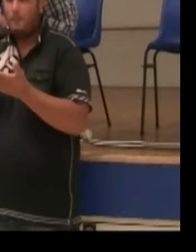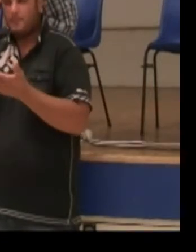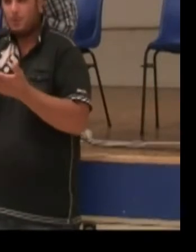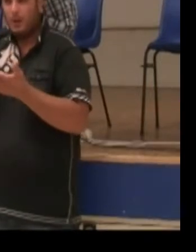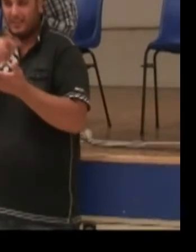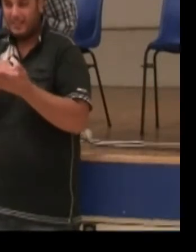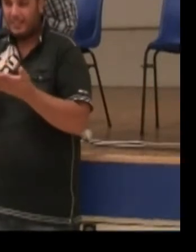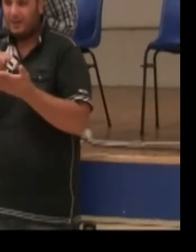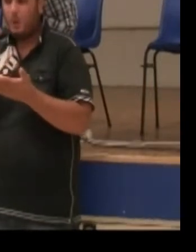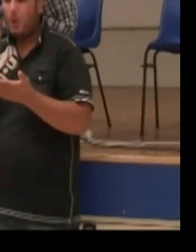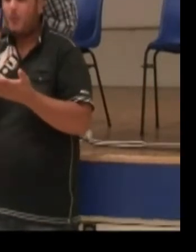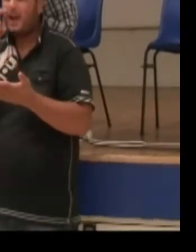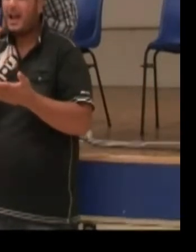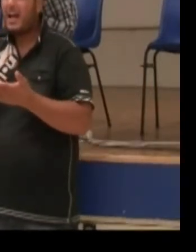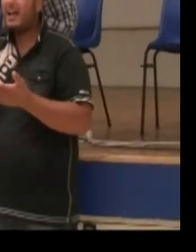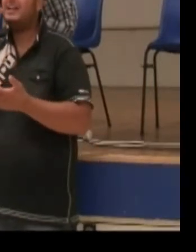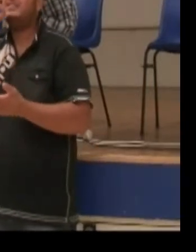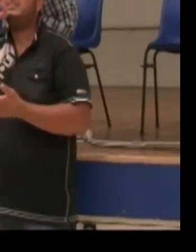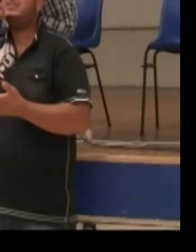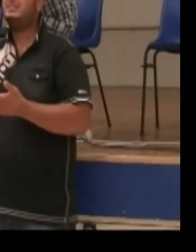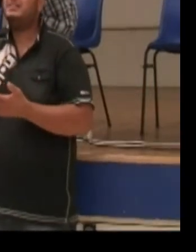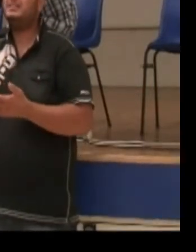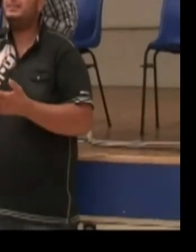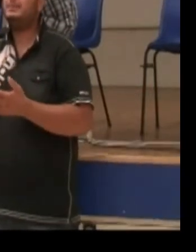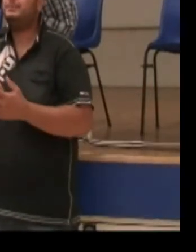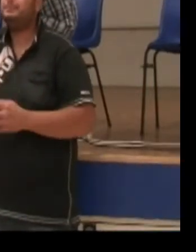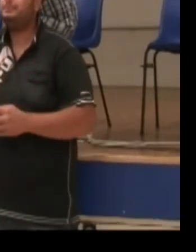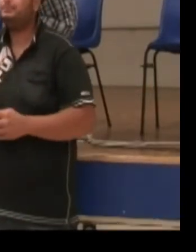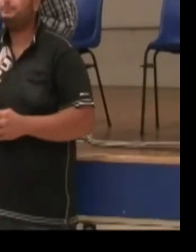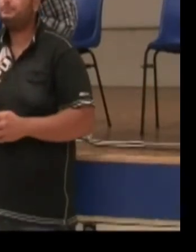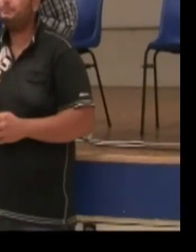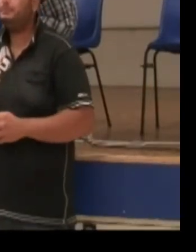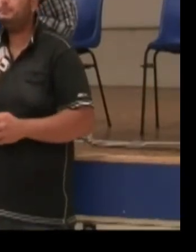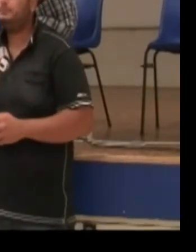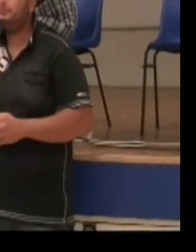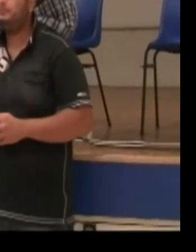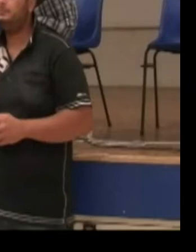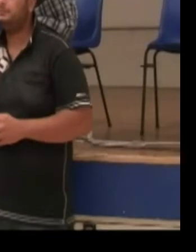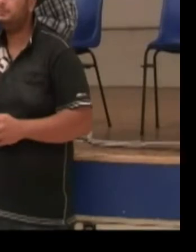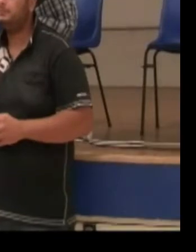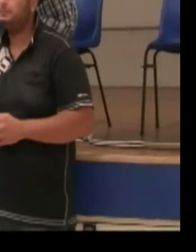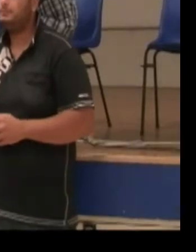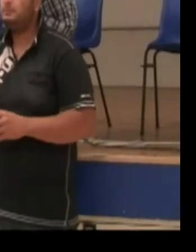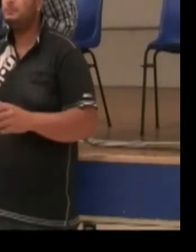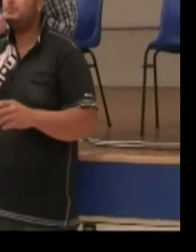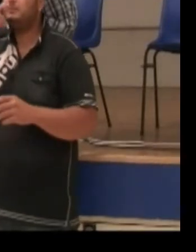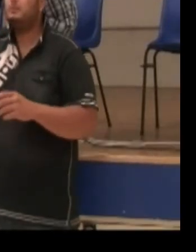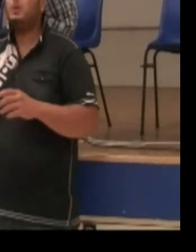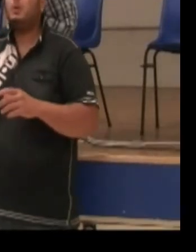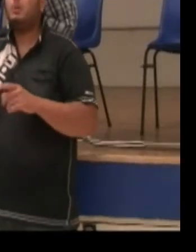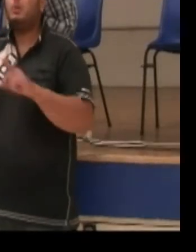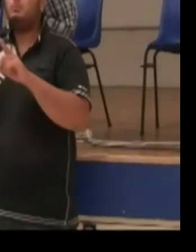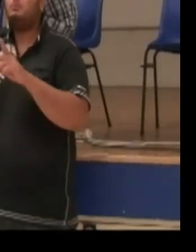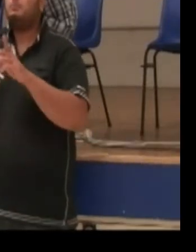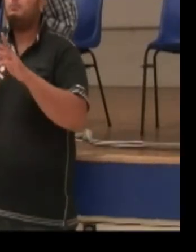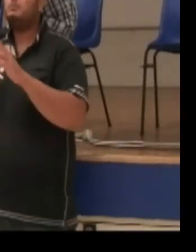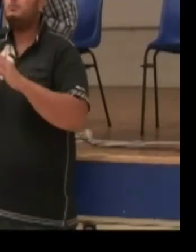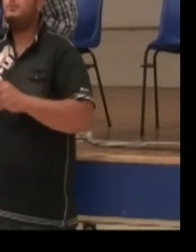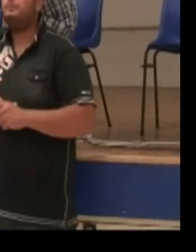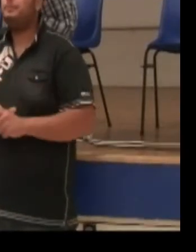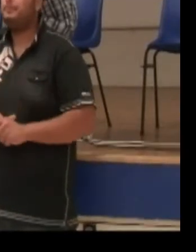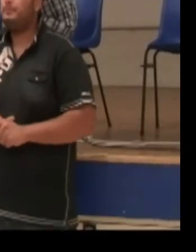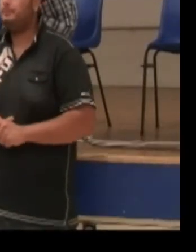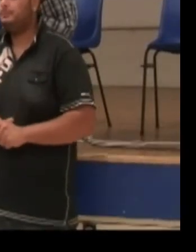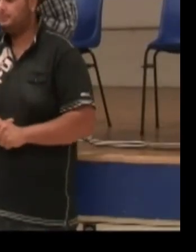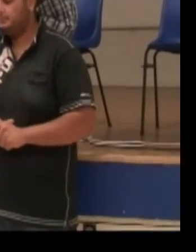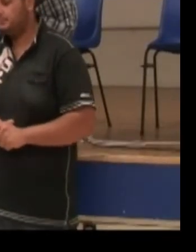Si vous lisez le Coran, vous remarquerez qu'Allah subhanahu wa ta'ala, là on nous parle de l'envahissement terrestre, ils vont envahir la bande de Gaza terrestre. D'une manière,